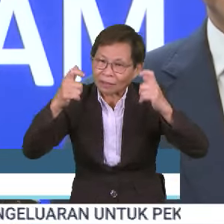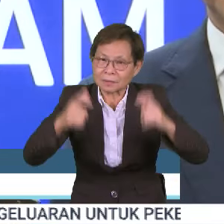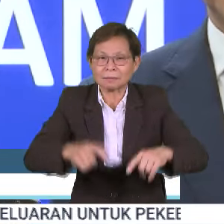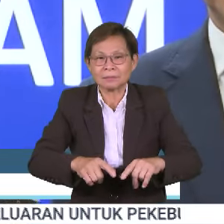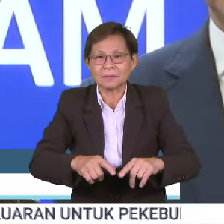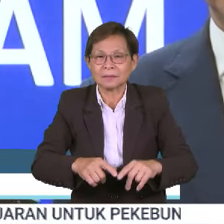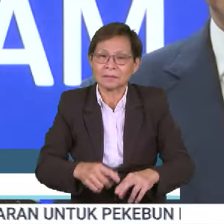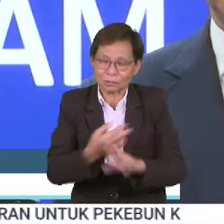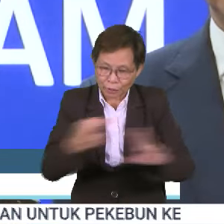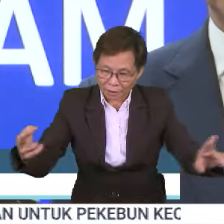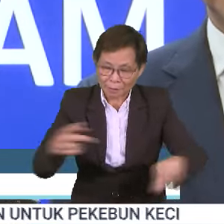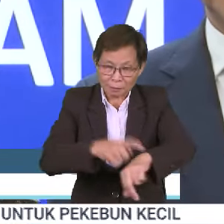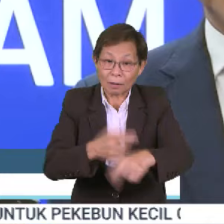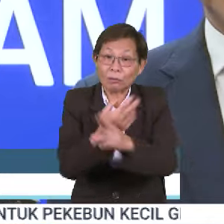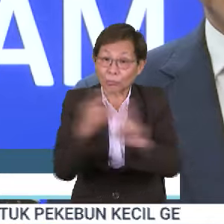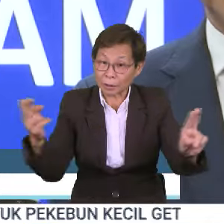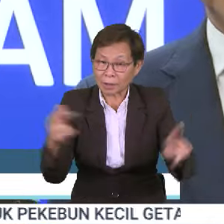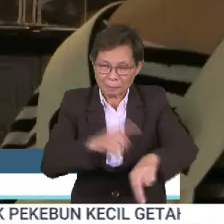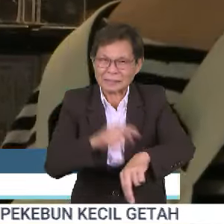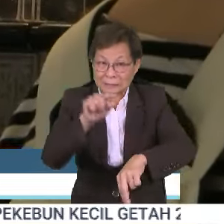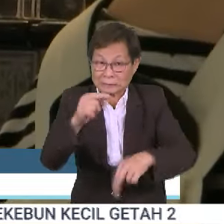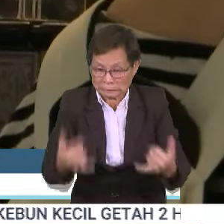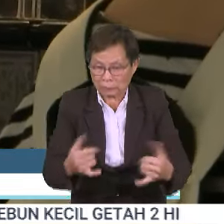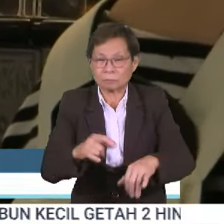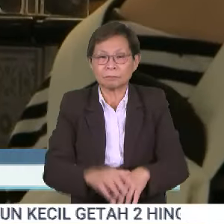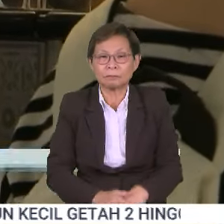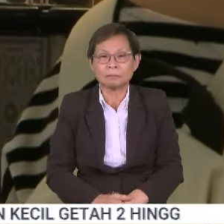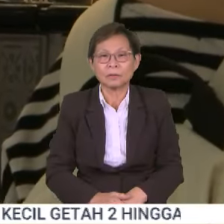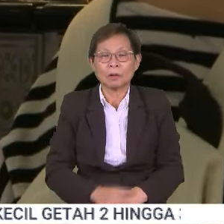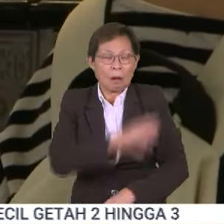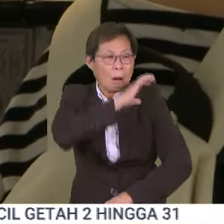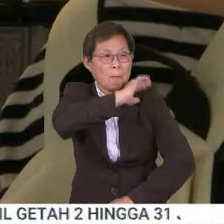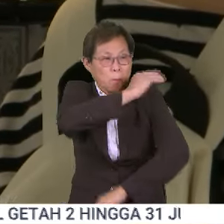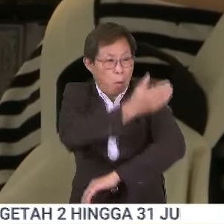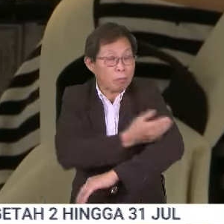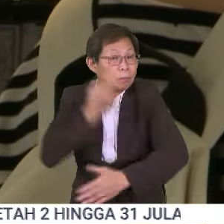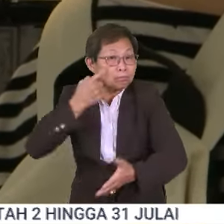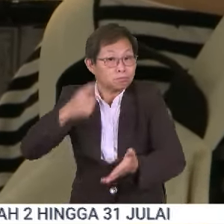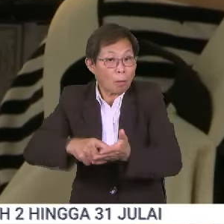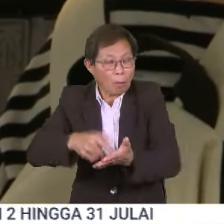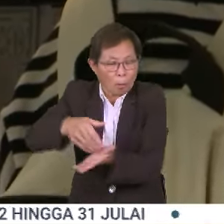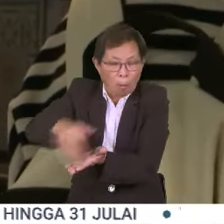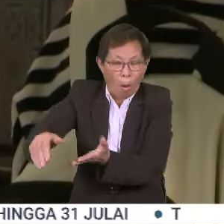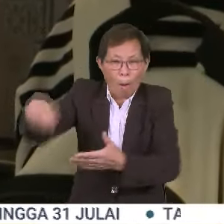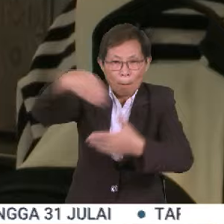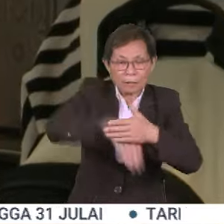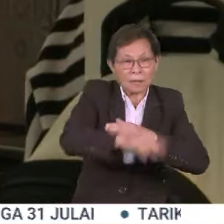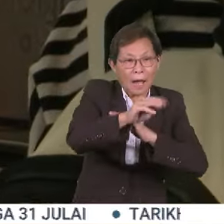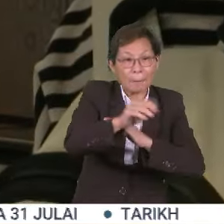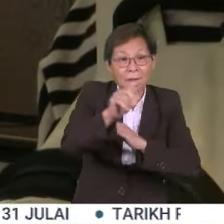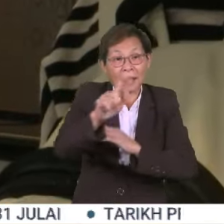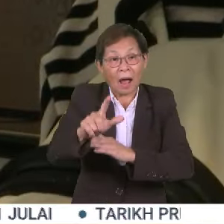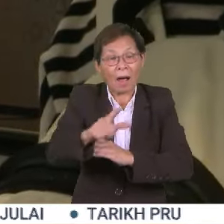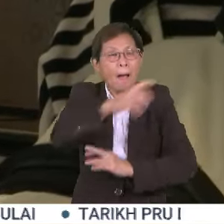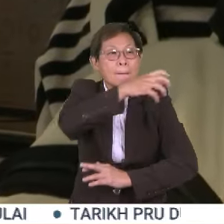dalam masa terikat ini Selain itu kuasa pemberian Otis penolakan masuk ntl akan